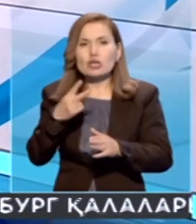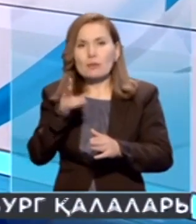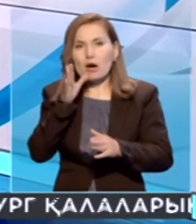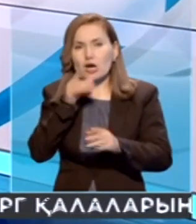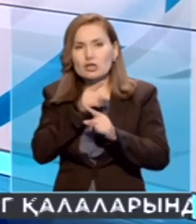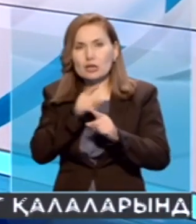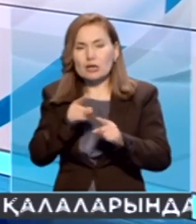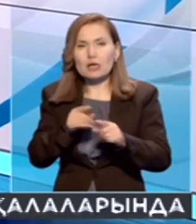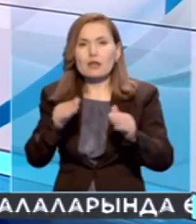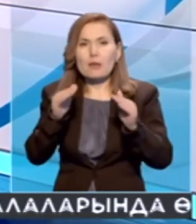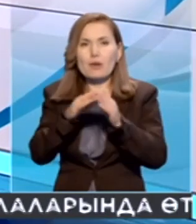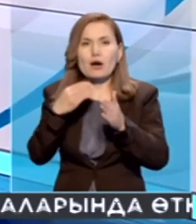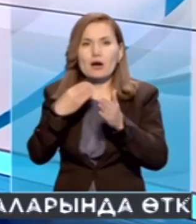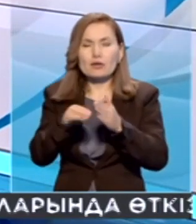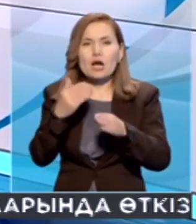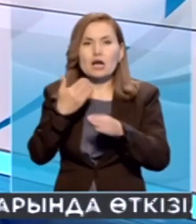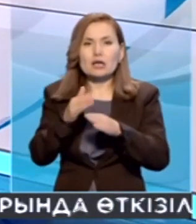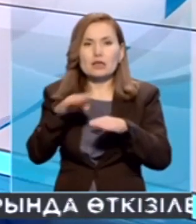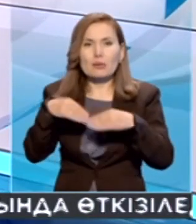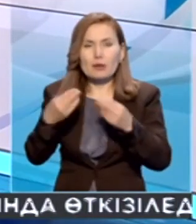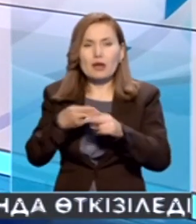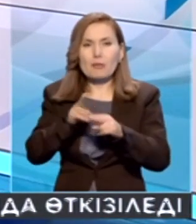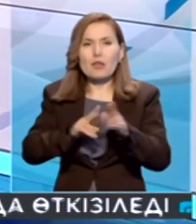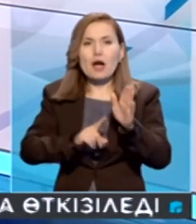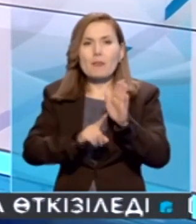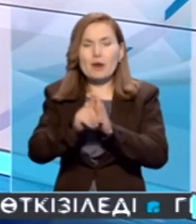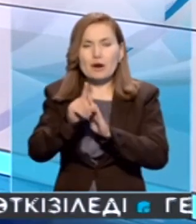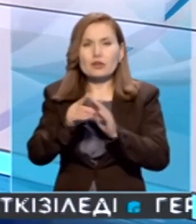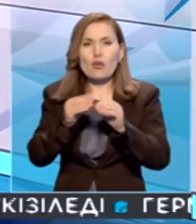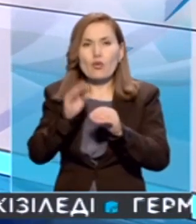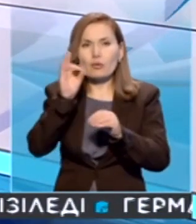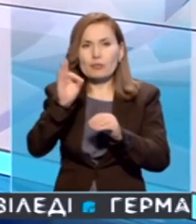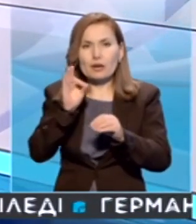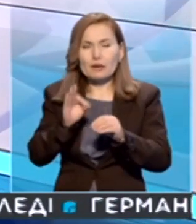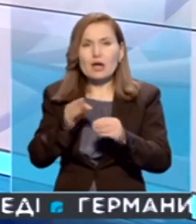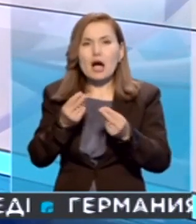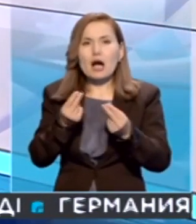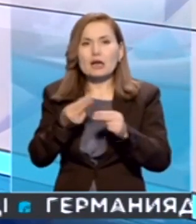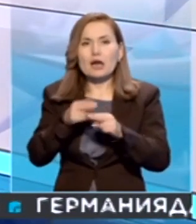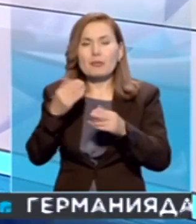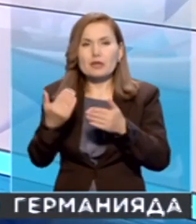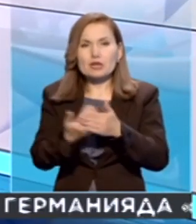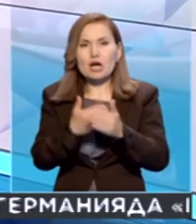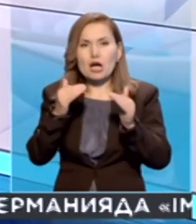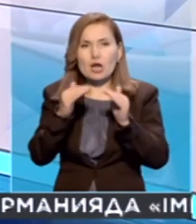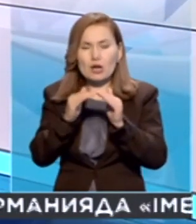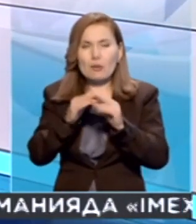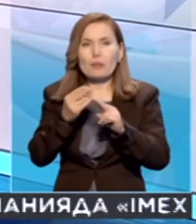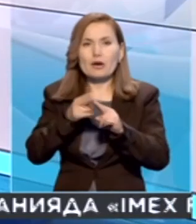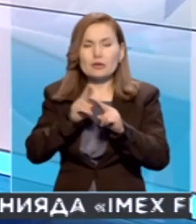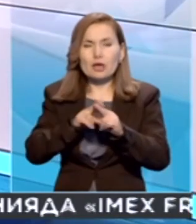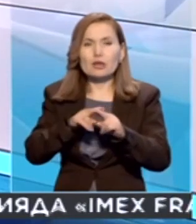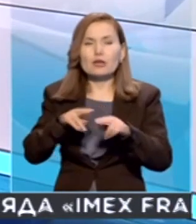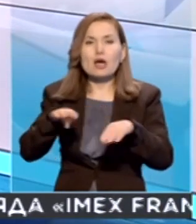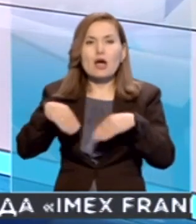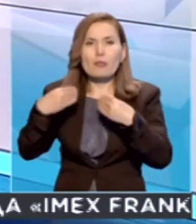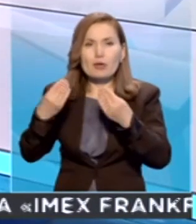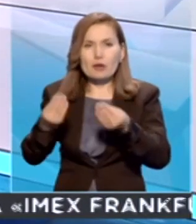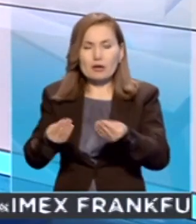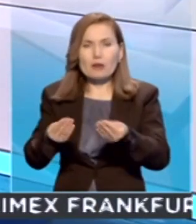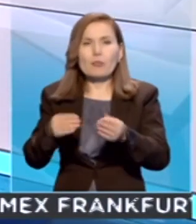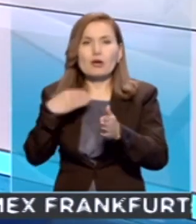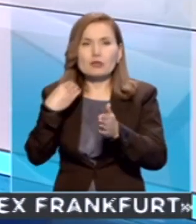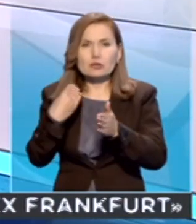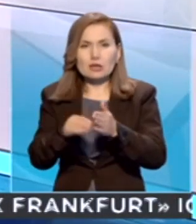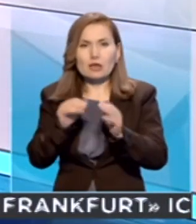дейін баспана сатып алуға кредит береді. Бастапқы жарнасы 10%. Қаржыға жаңа үйлерді де нарықта бұрыннан бар баспананы да сатып алуға